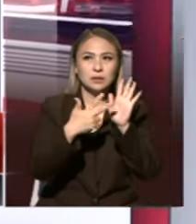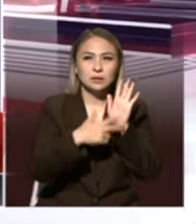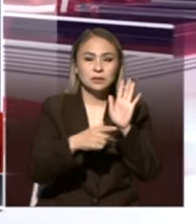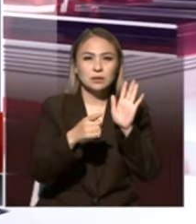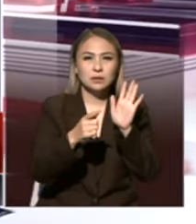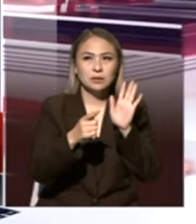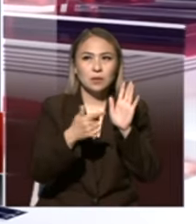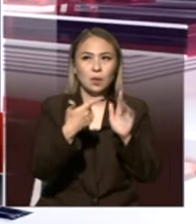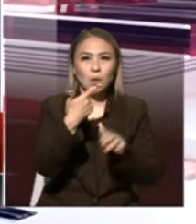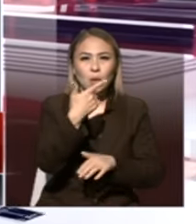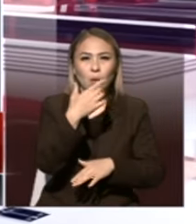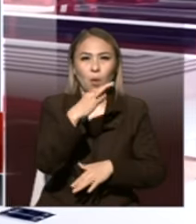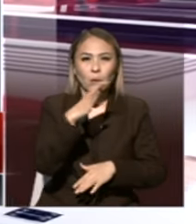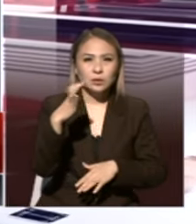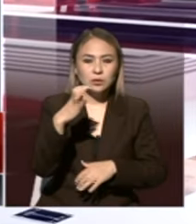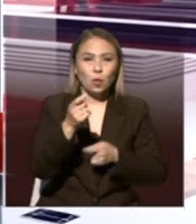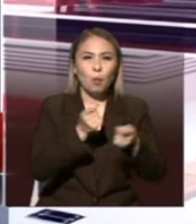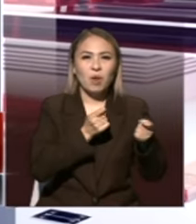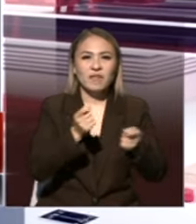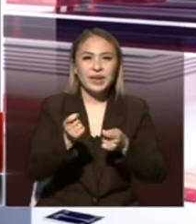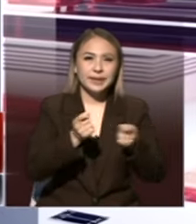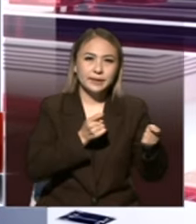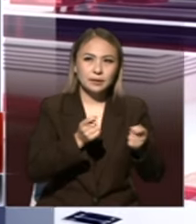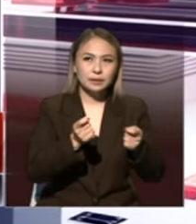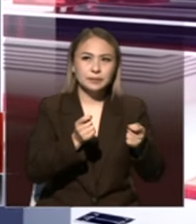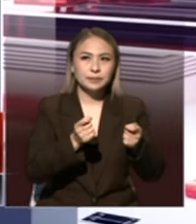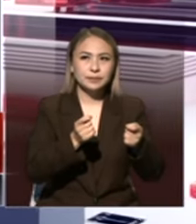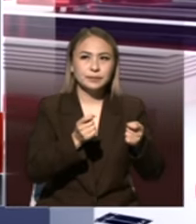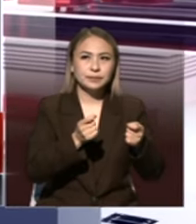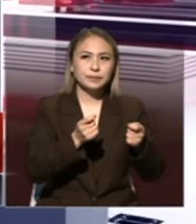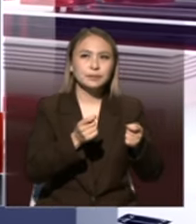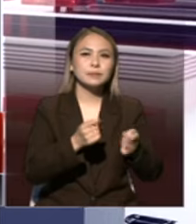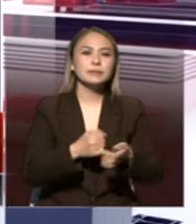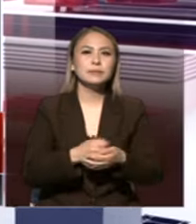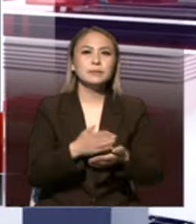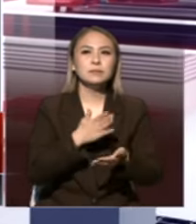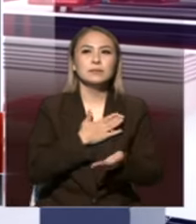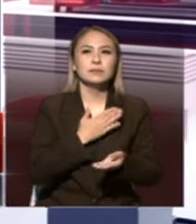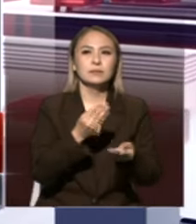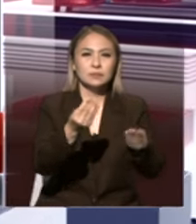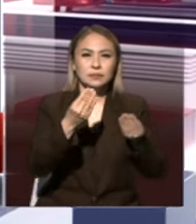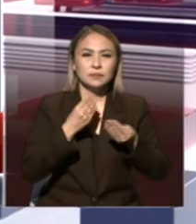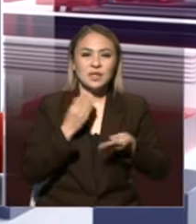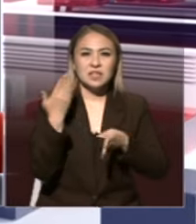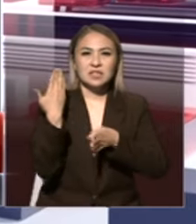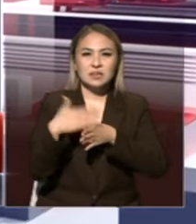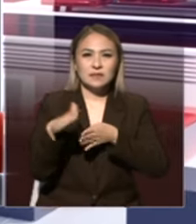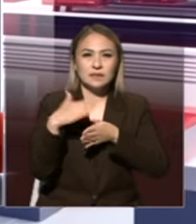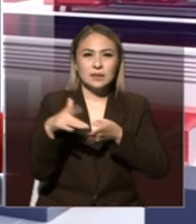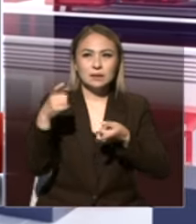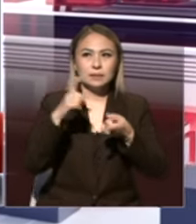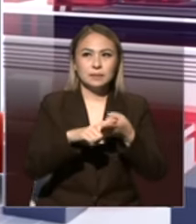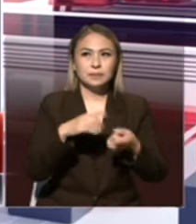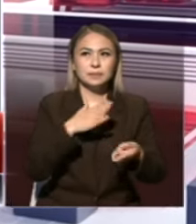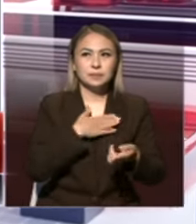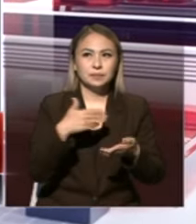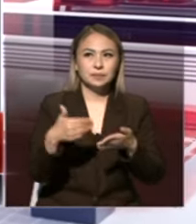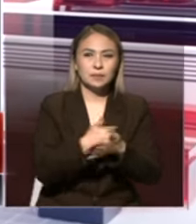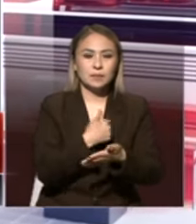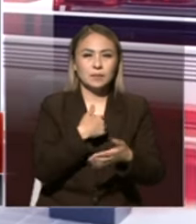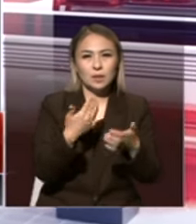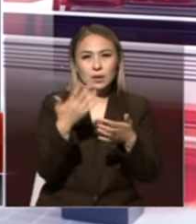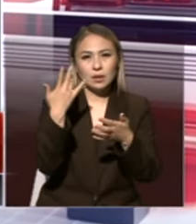дейді. Мысалы, бізге беретін кредит бойынша, мысалы, біз мен барып жаңа ғана майналам